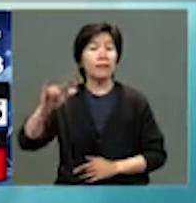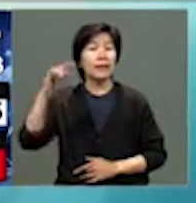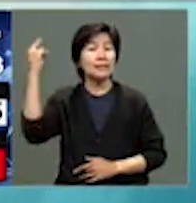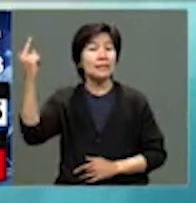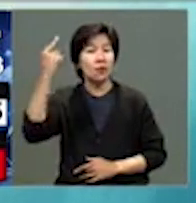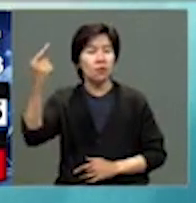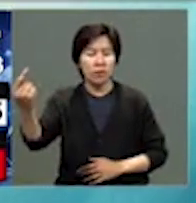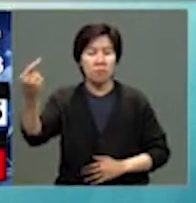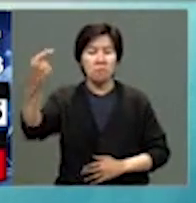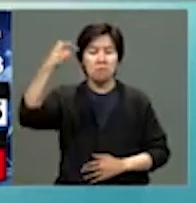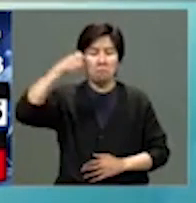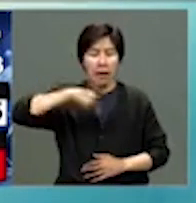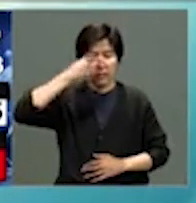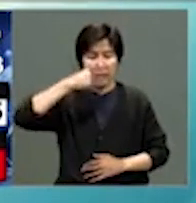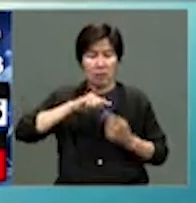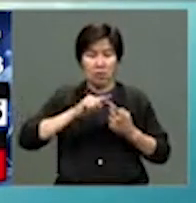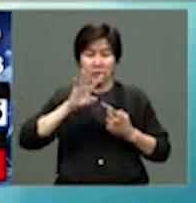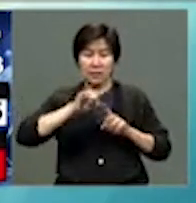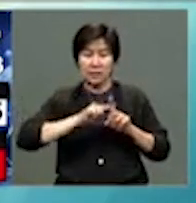รายเป็นนักท่องเที่ยวเดินทางมาถึงเมืองไทยวันที่4